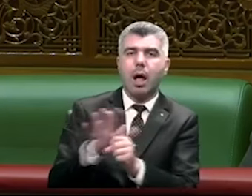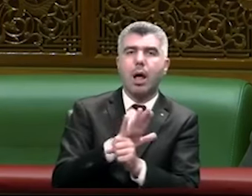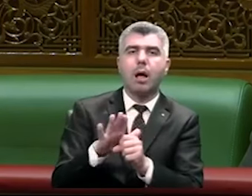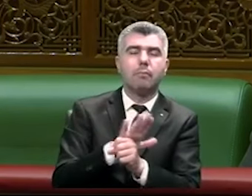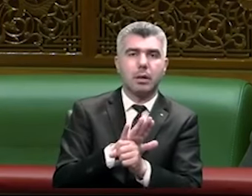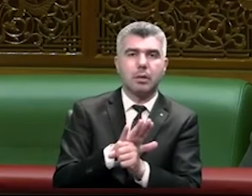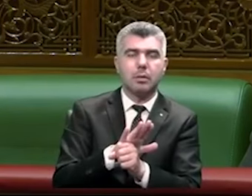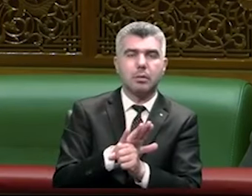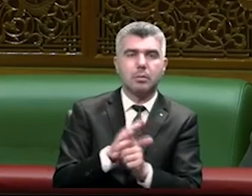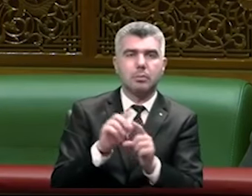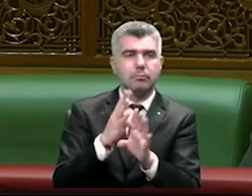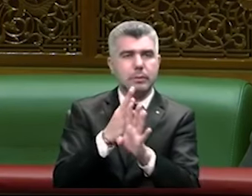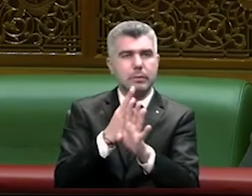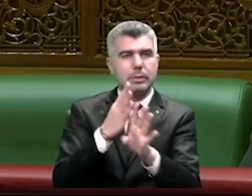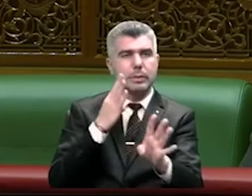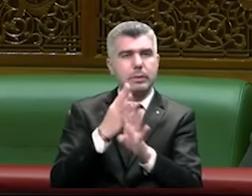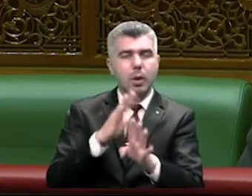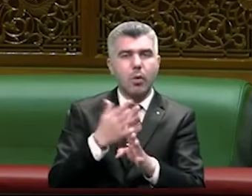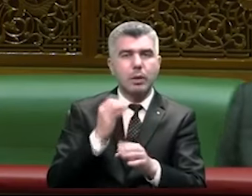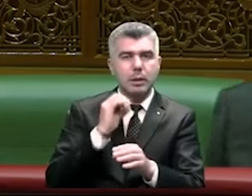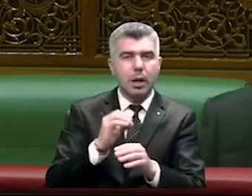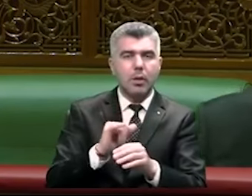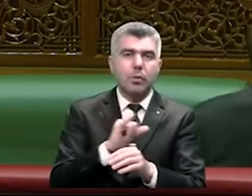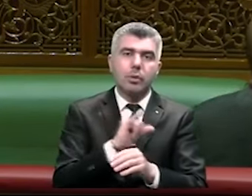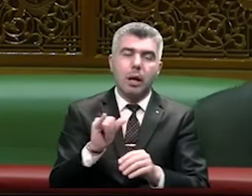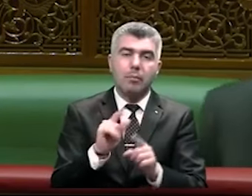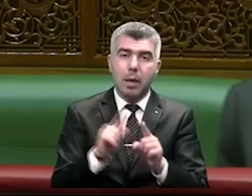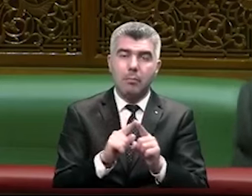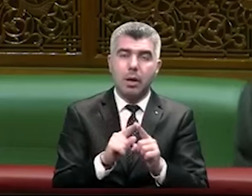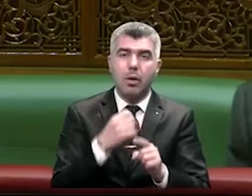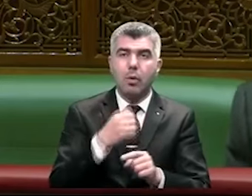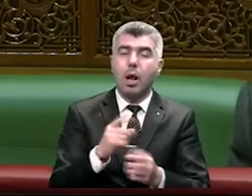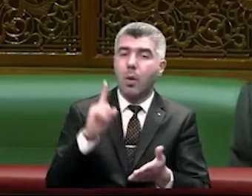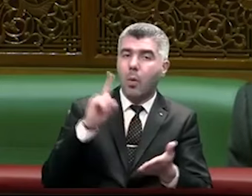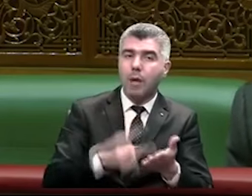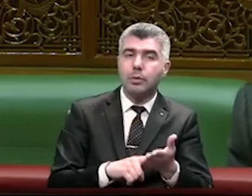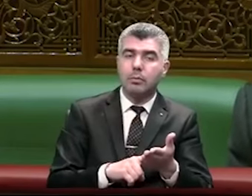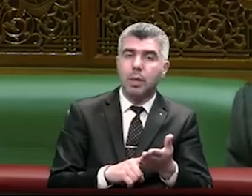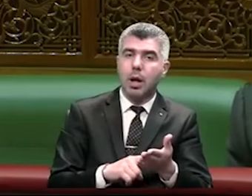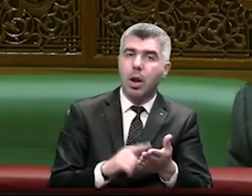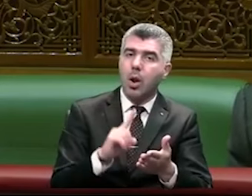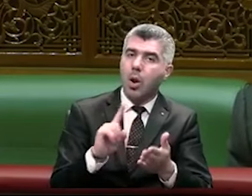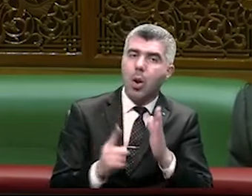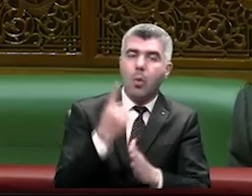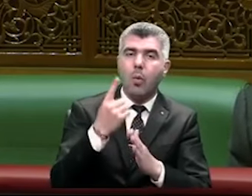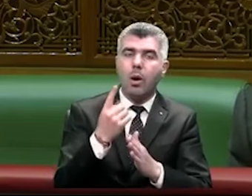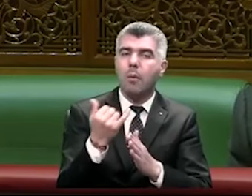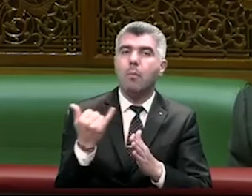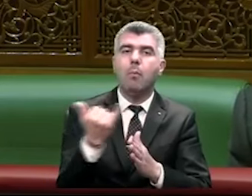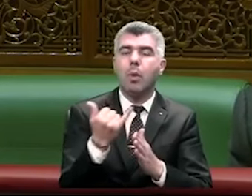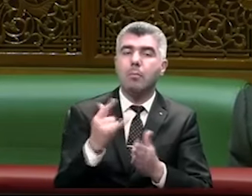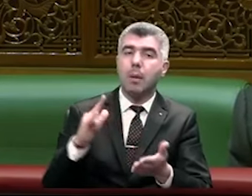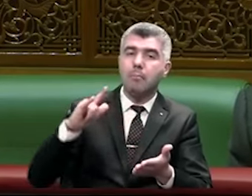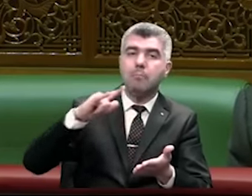واحد الحاله من الفوضه لعدم قدرته على استيعاب هذه الحركيه لهذا وجب اعطاء اولويه اكبر السيد الوزير فه